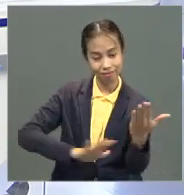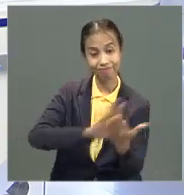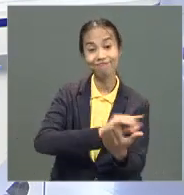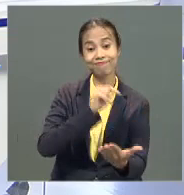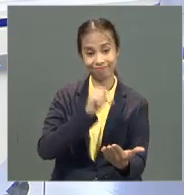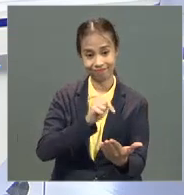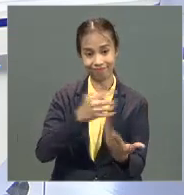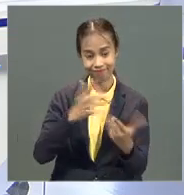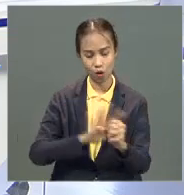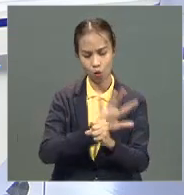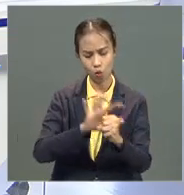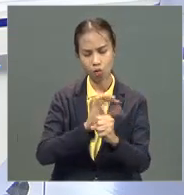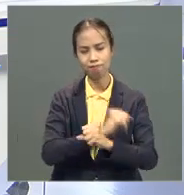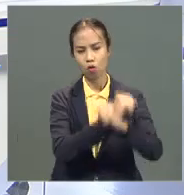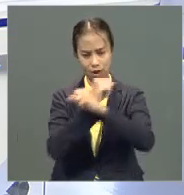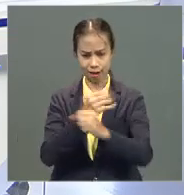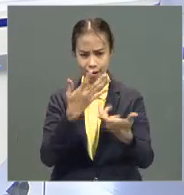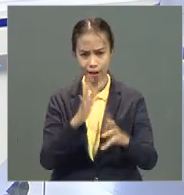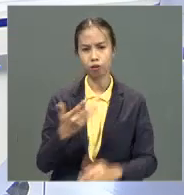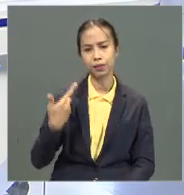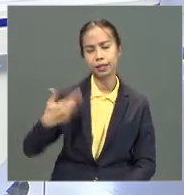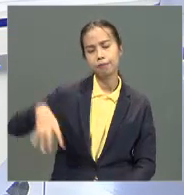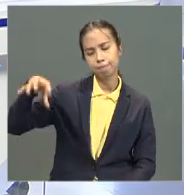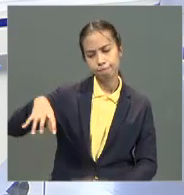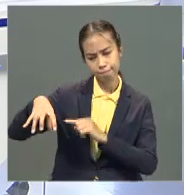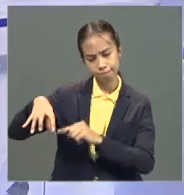จะเอาจากเรื่องของการดูแลคนไทยในประเทศแล้วนะคะให้ห่างจากเรื่องของไวรัสโควิช19ก็ต้องบอกว่า 1